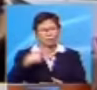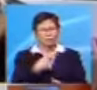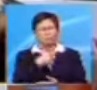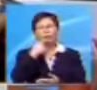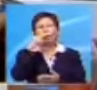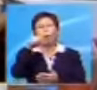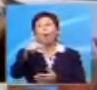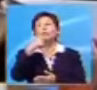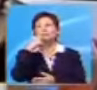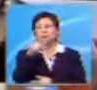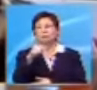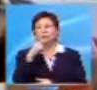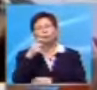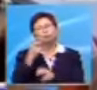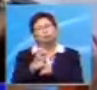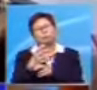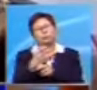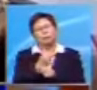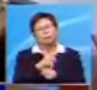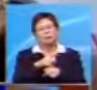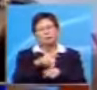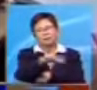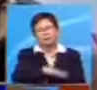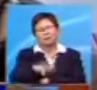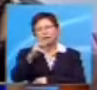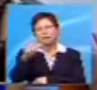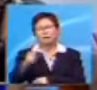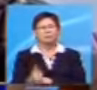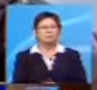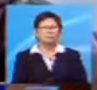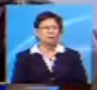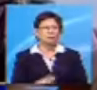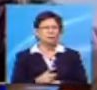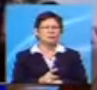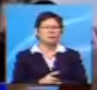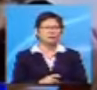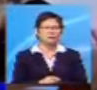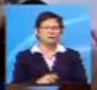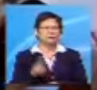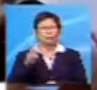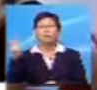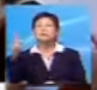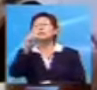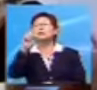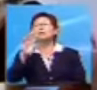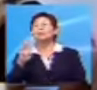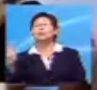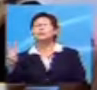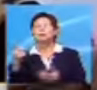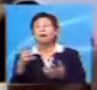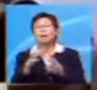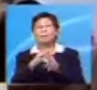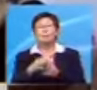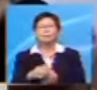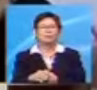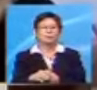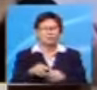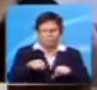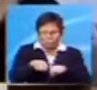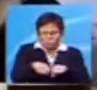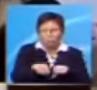order sebab dia susah dapat dekat area KL ni mostly mesti Mac kalau Western mana dia JP W Mac chicken CH